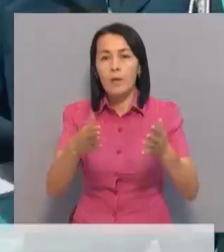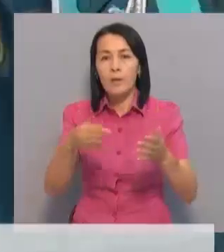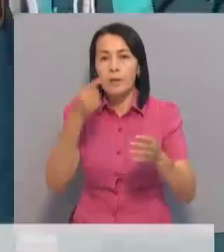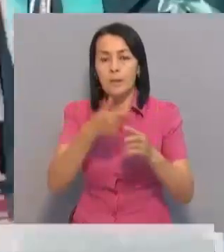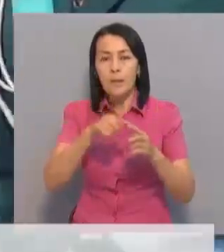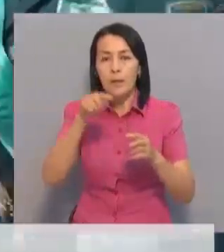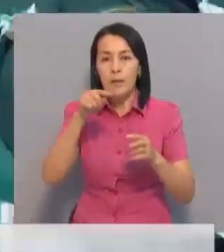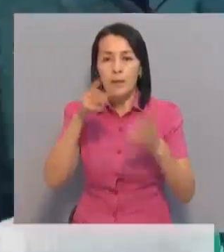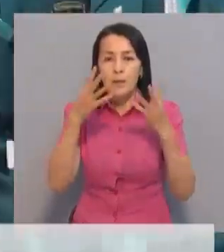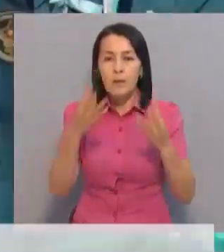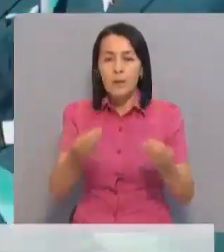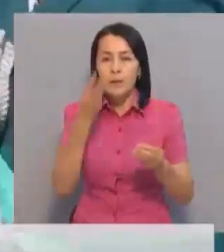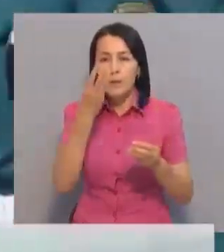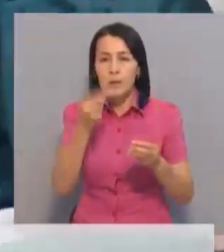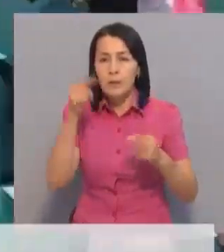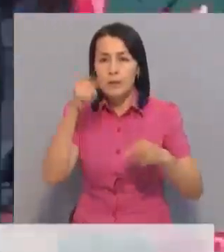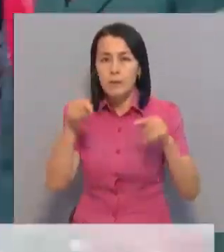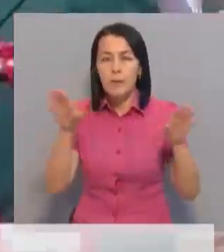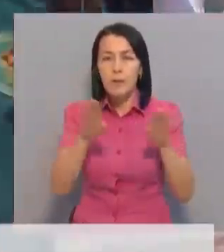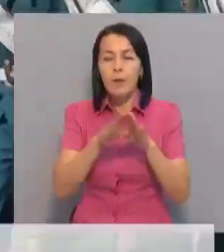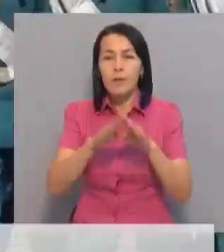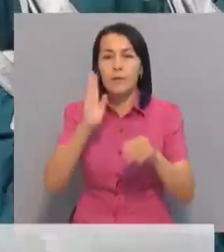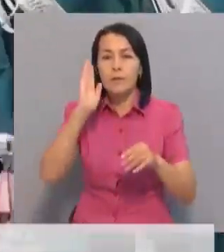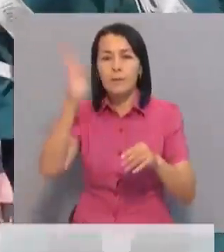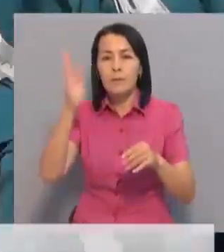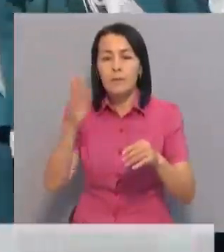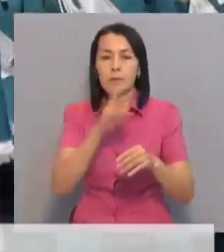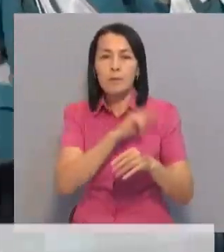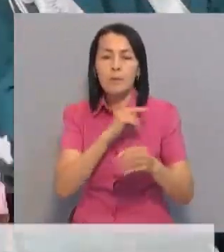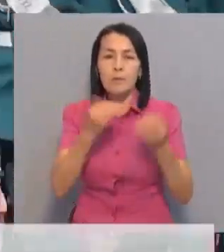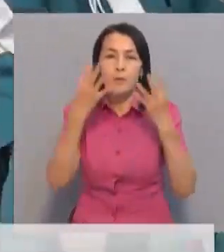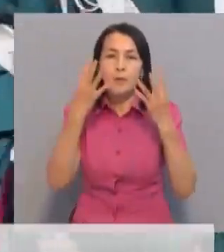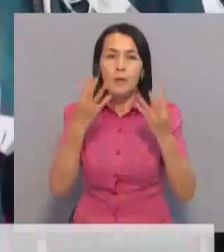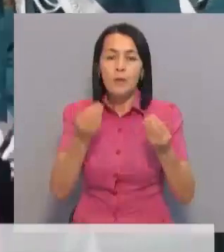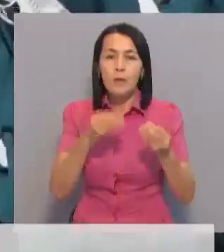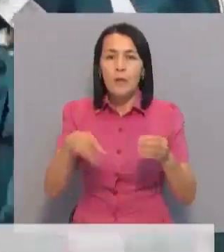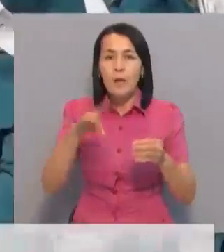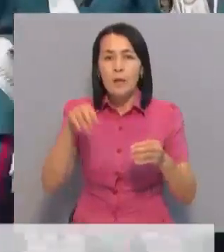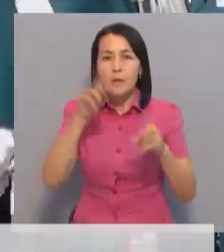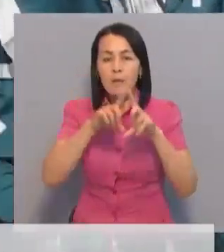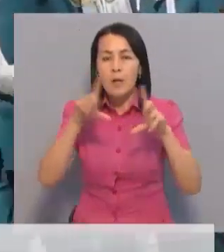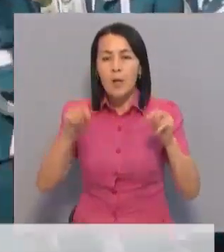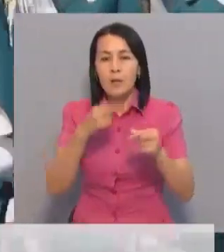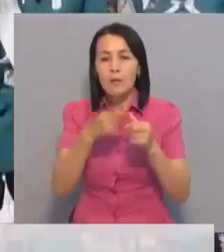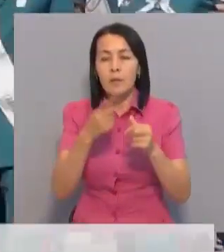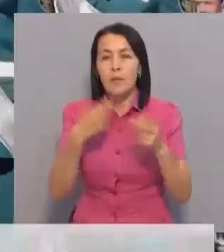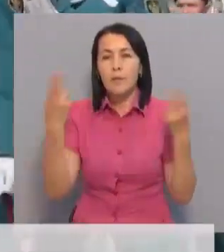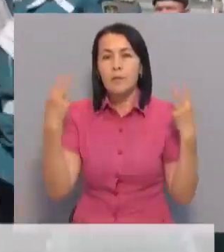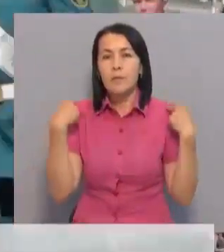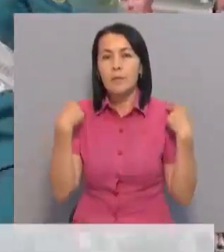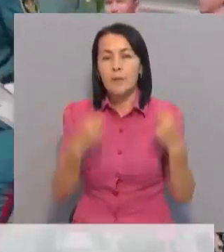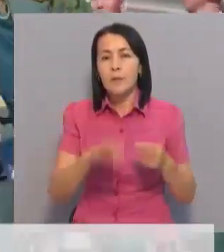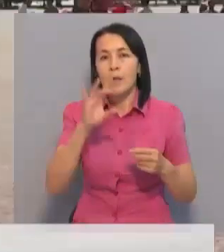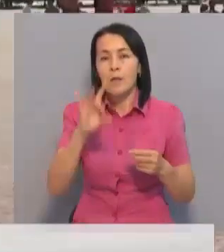для этого момента. Денежный дождь символизирует блестящую будущую карьеру. Сегодняшняя республиканская школа Жасулан имени героя Советского Союза